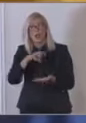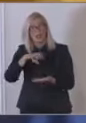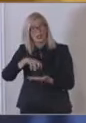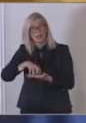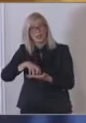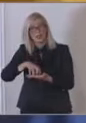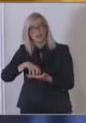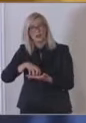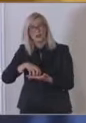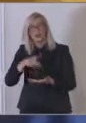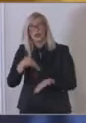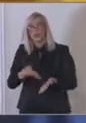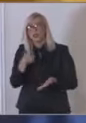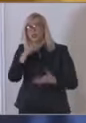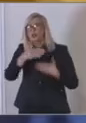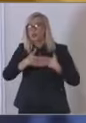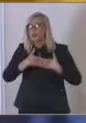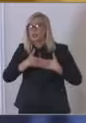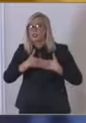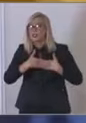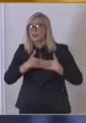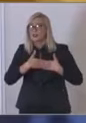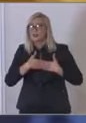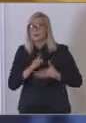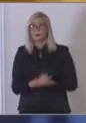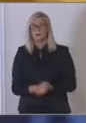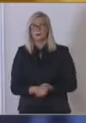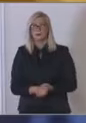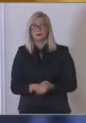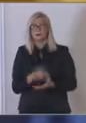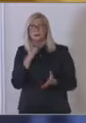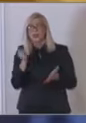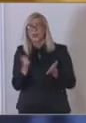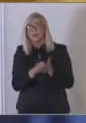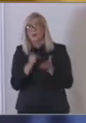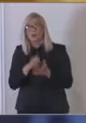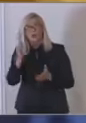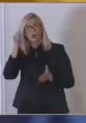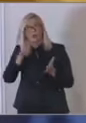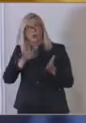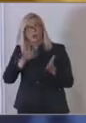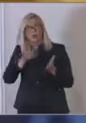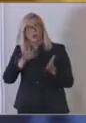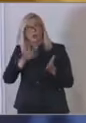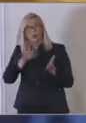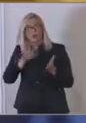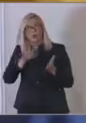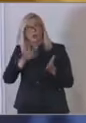përket furnizimit me energji dhe stabilitetit të mbarë regionit në furnizim me energji.